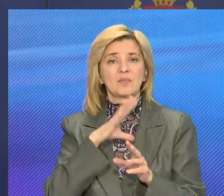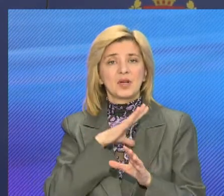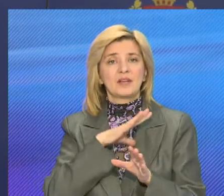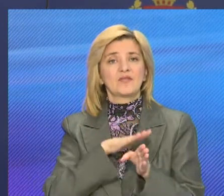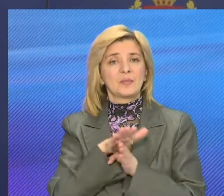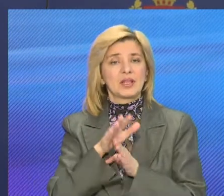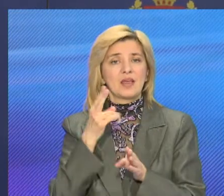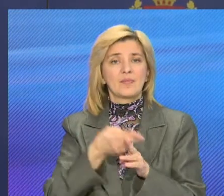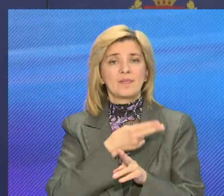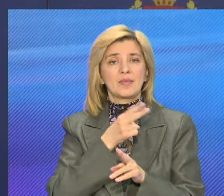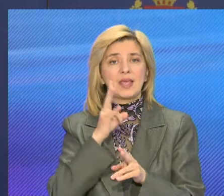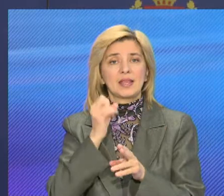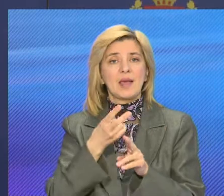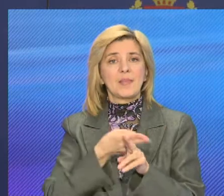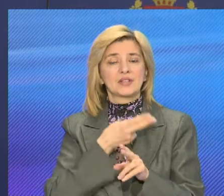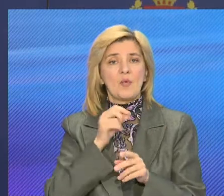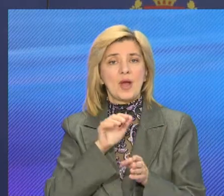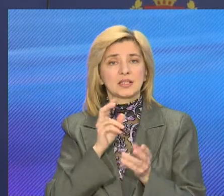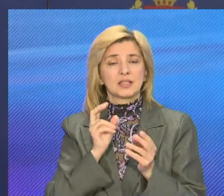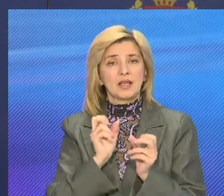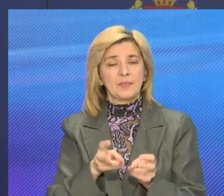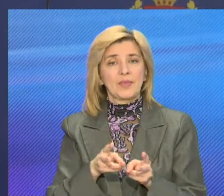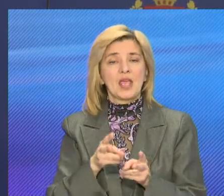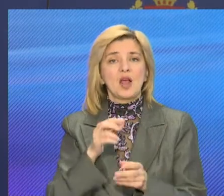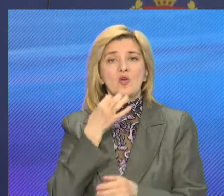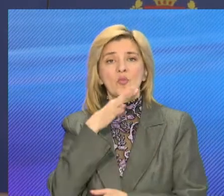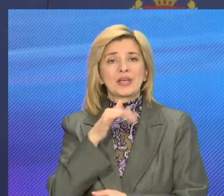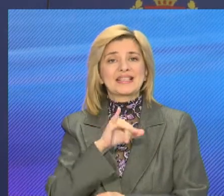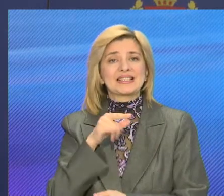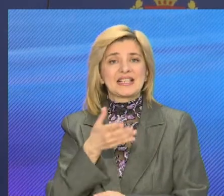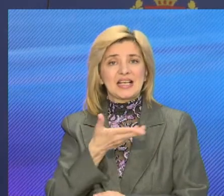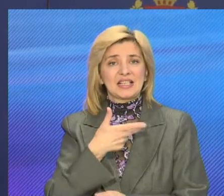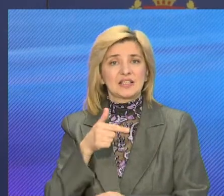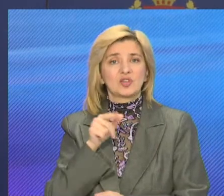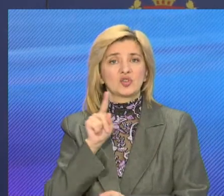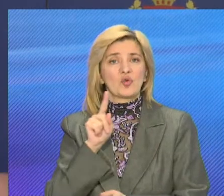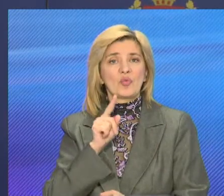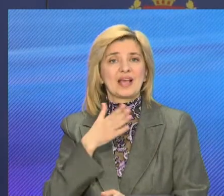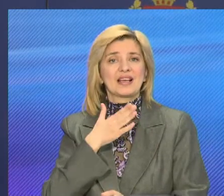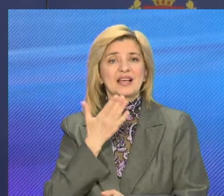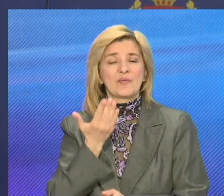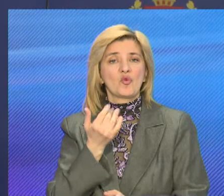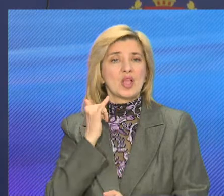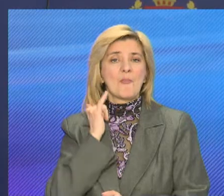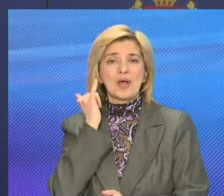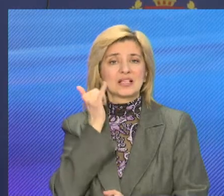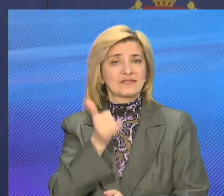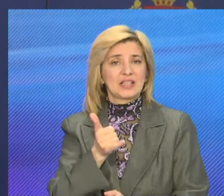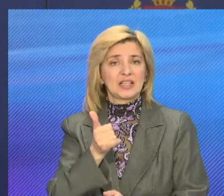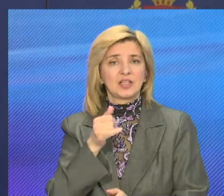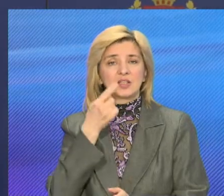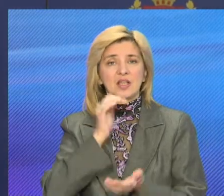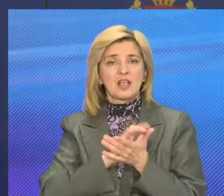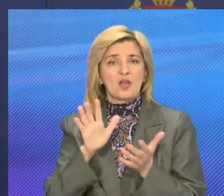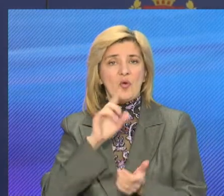нас заинтересован в том, чтобы к нему не поступали звонки от незнакомых номеров, когда им предлагают и сообщают, что